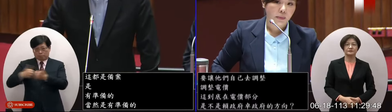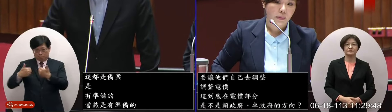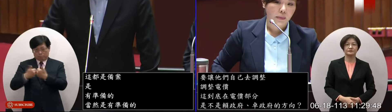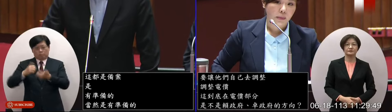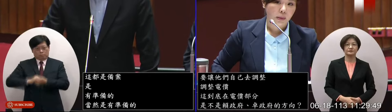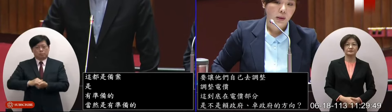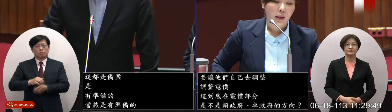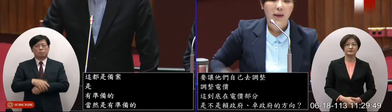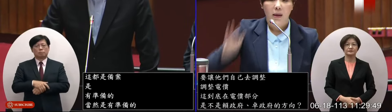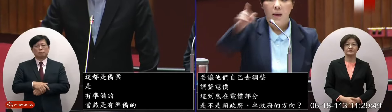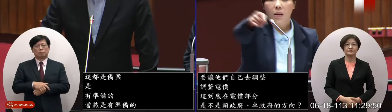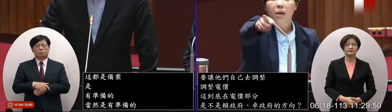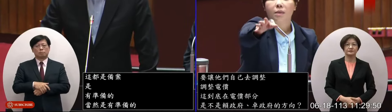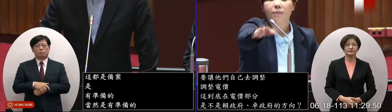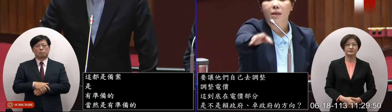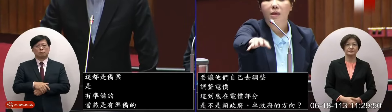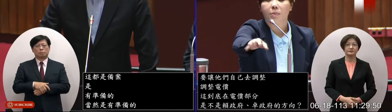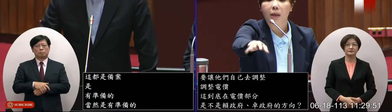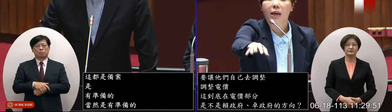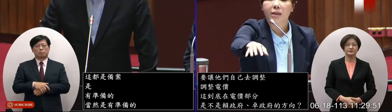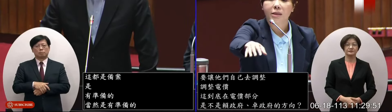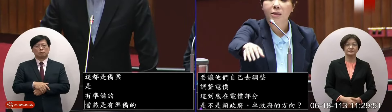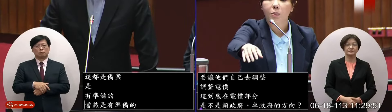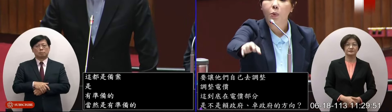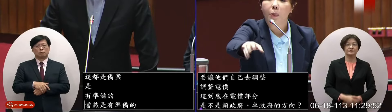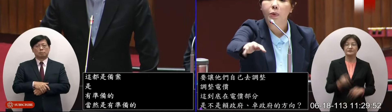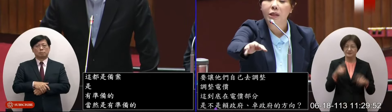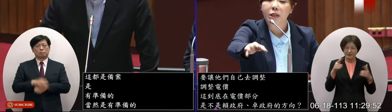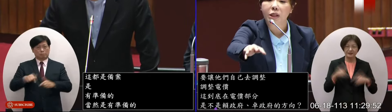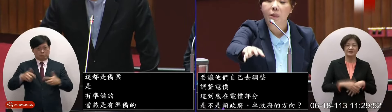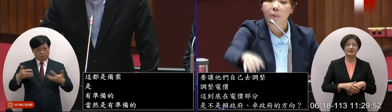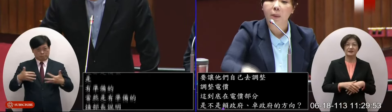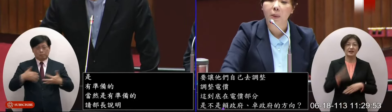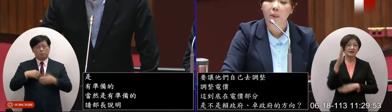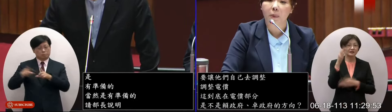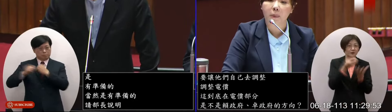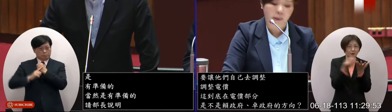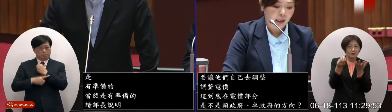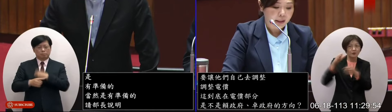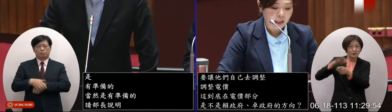定。所以这一部分是有法的规定的。